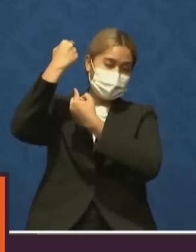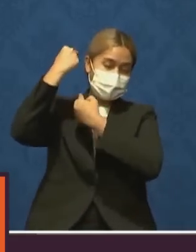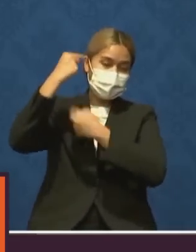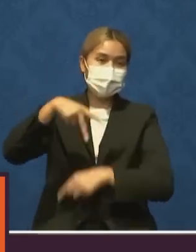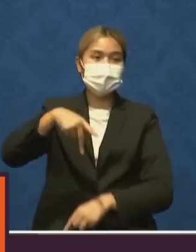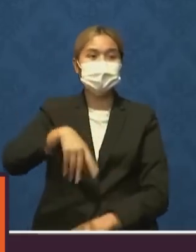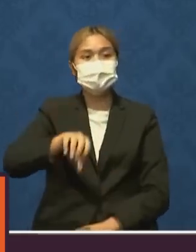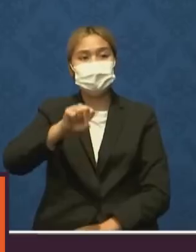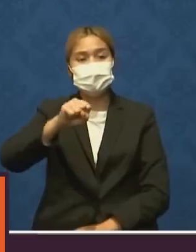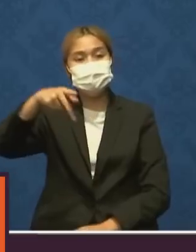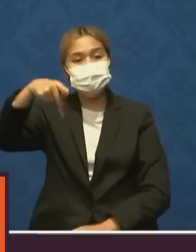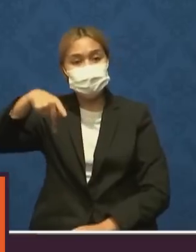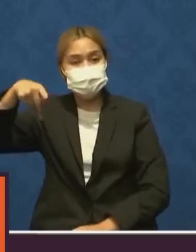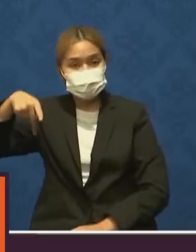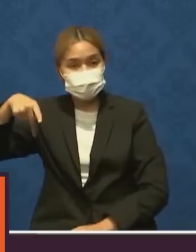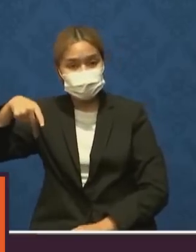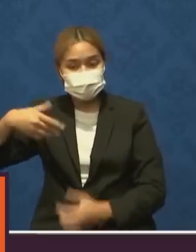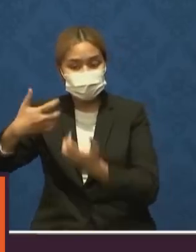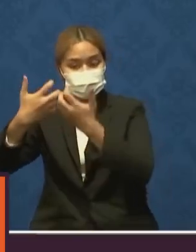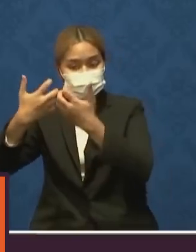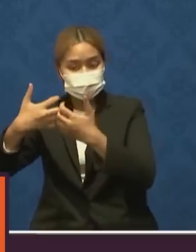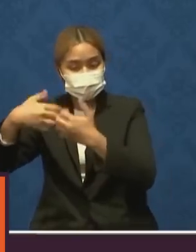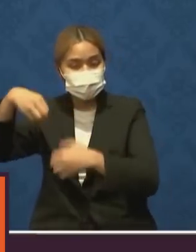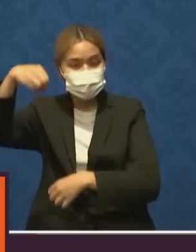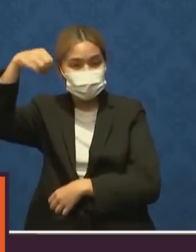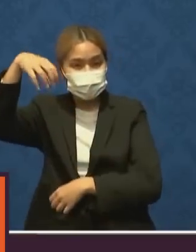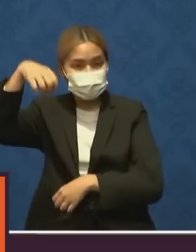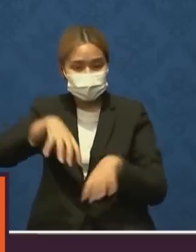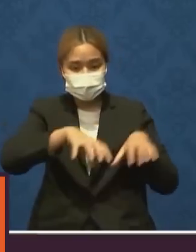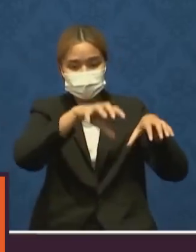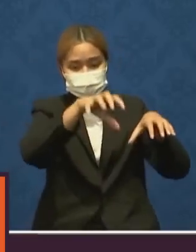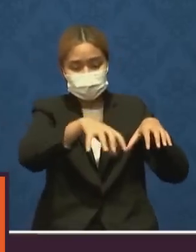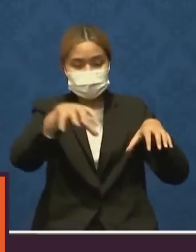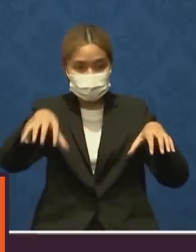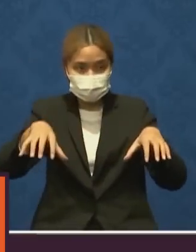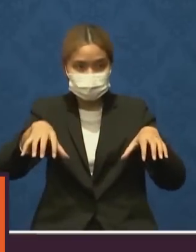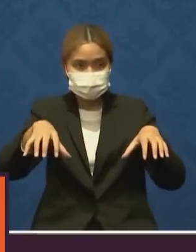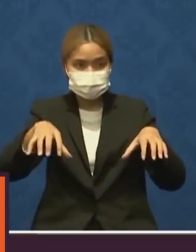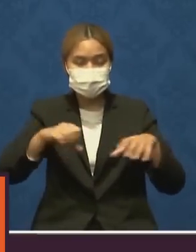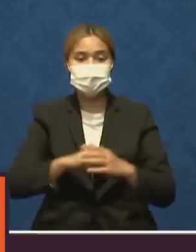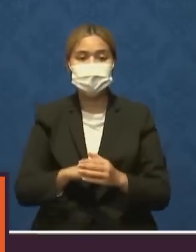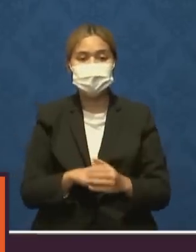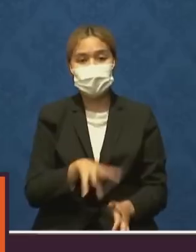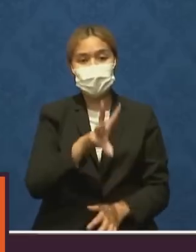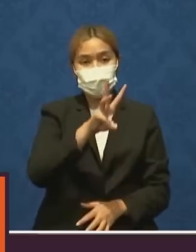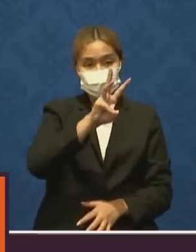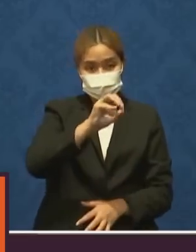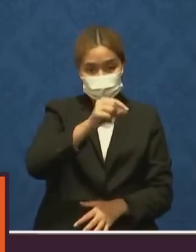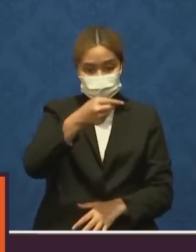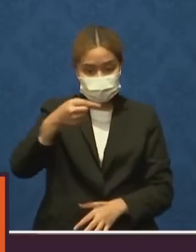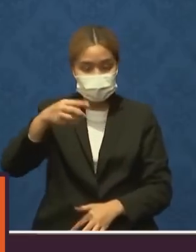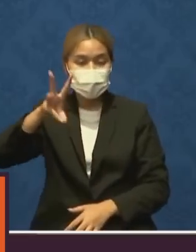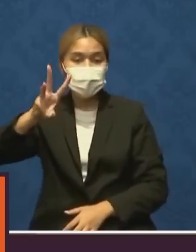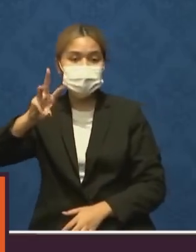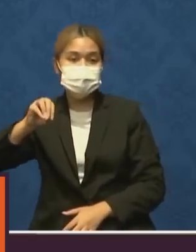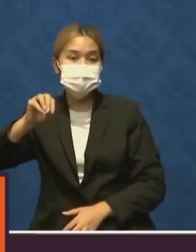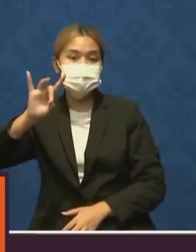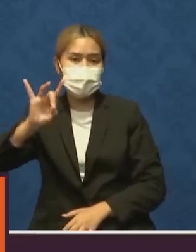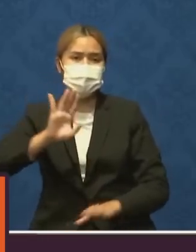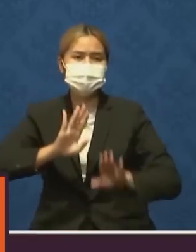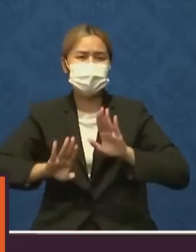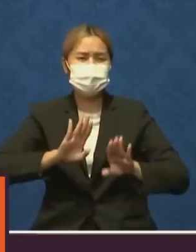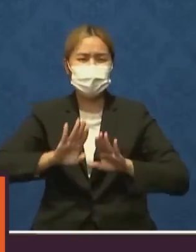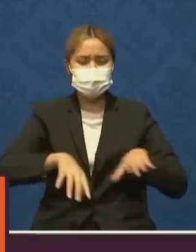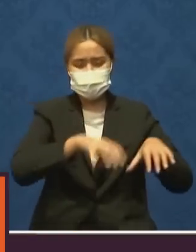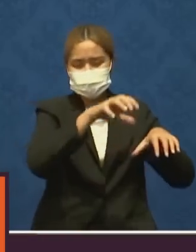ลไฟ้า SPP เหล่านี้ที่เร่มหมอายุสัญญาโลงครัในปี 60 ถึงปี 68ผมก็ไปนบดูครับประมาณได้ประมาณ 19